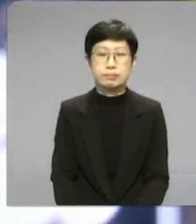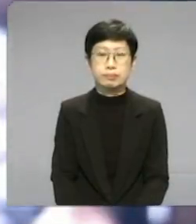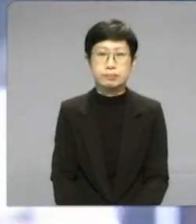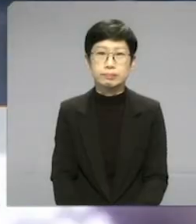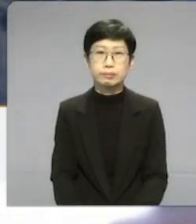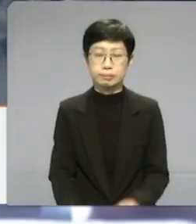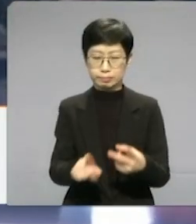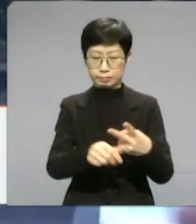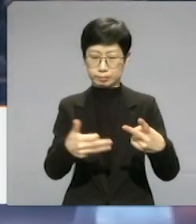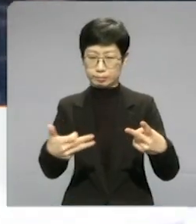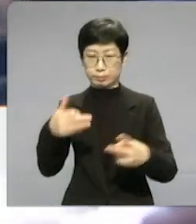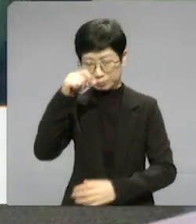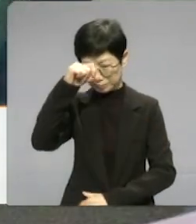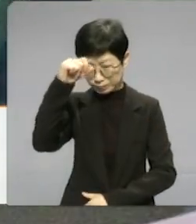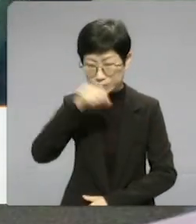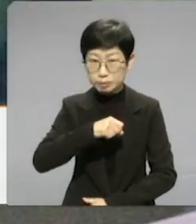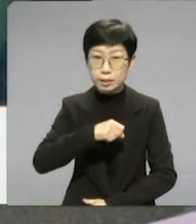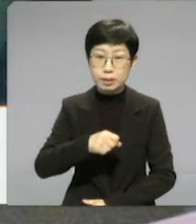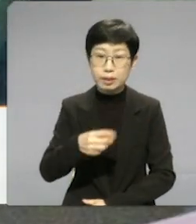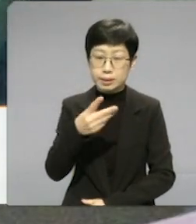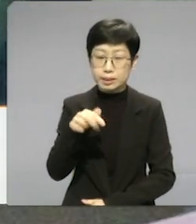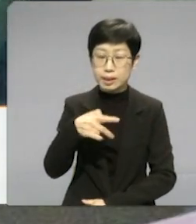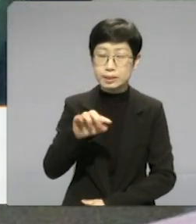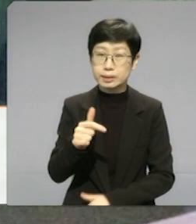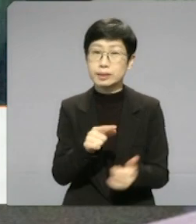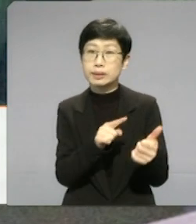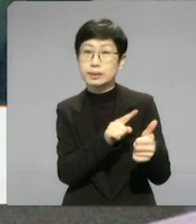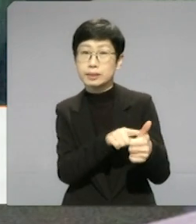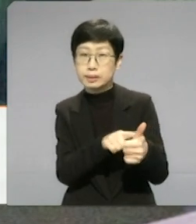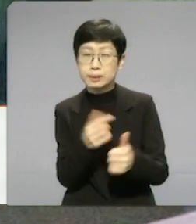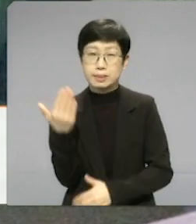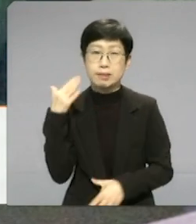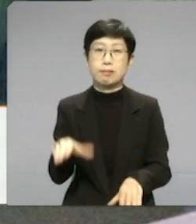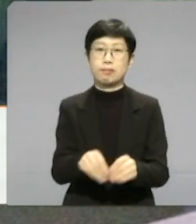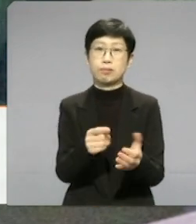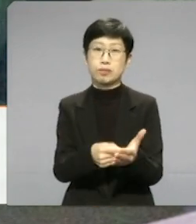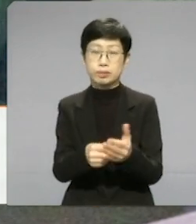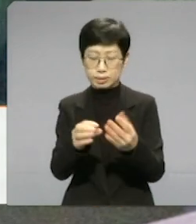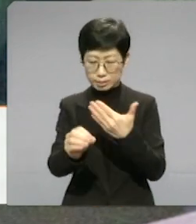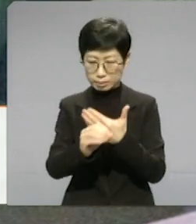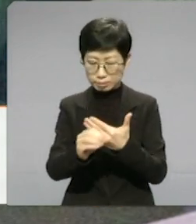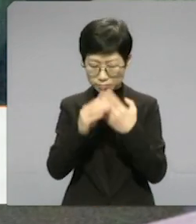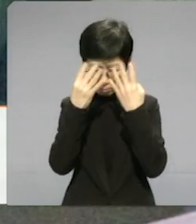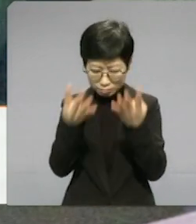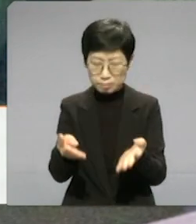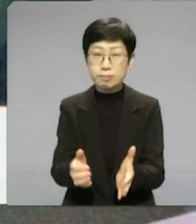현지 시각 18일 새벽, 탁신 친나와 전 총리가 가석방됐습니다.